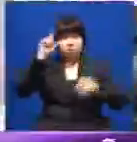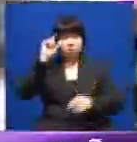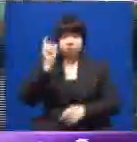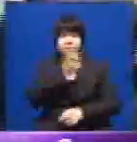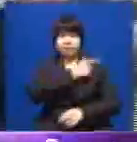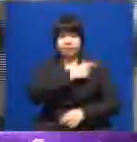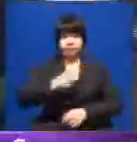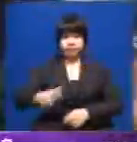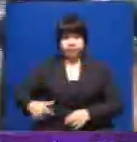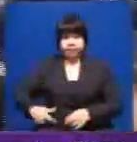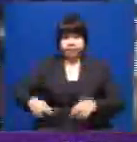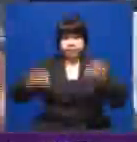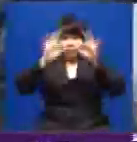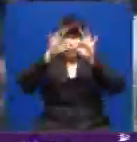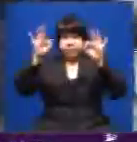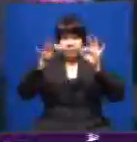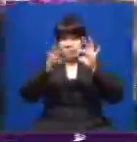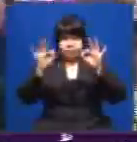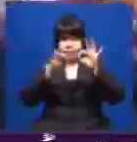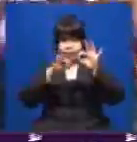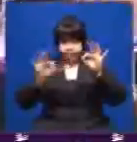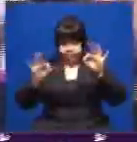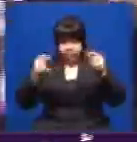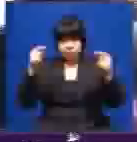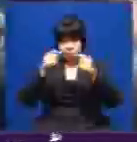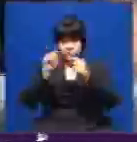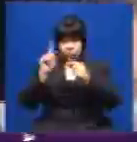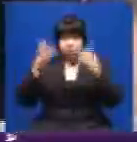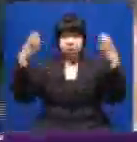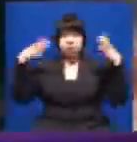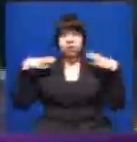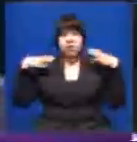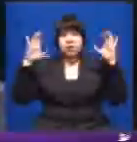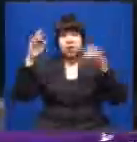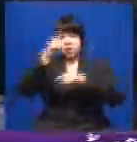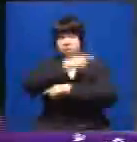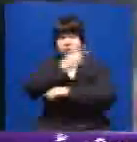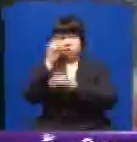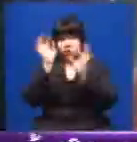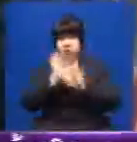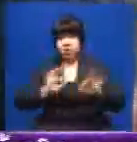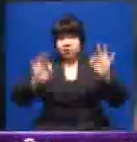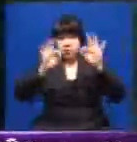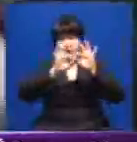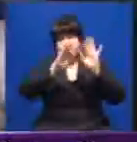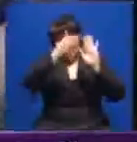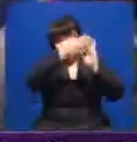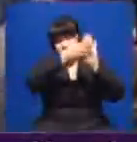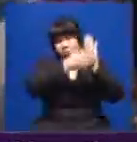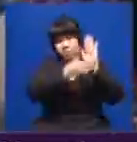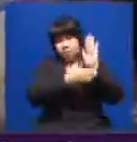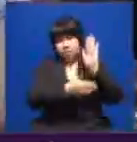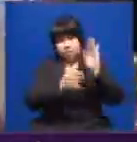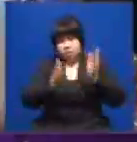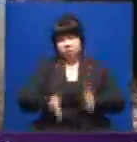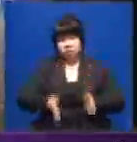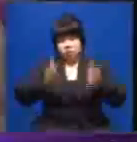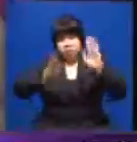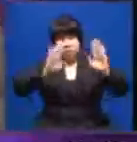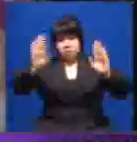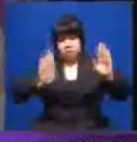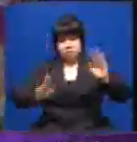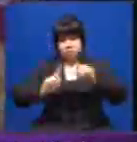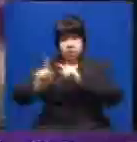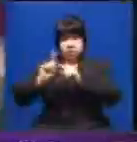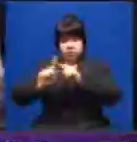สมเด็จพระเจ้าอยู่หัวที่มีพระบรมราโวาทในวันข้าราชการพลเรือนของแต่ละปีมาติดไว้ตามจุดต่างๆภายในอาคารขณะที่